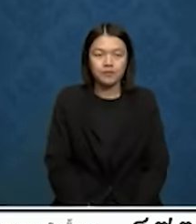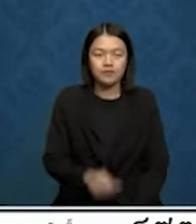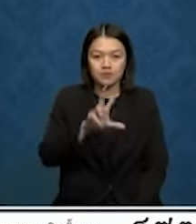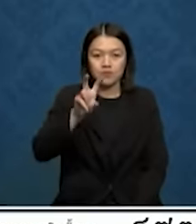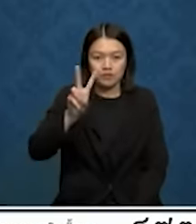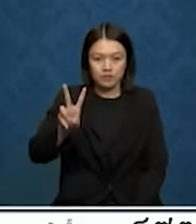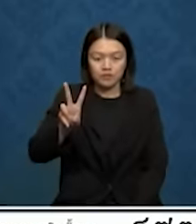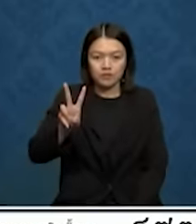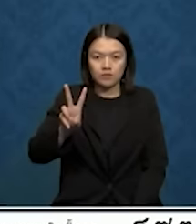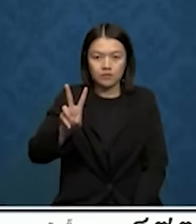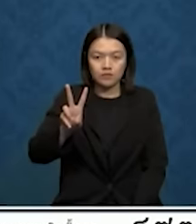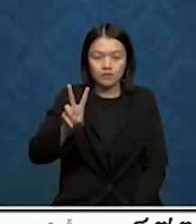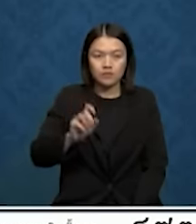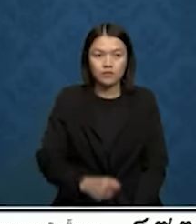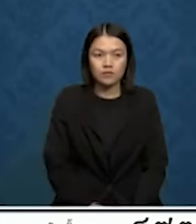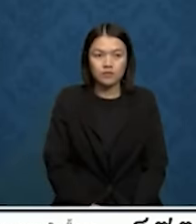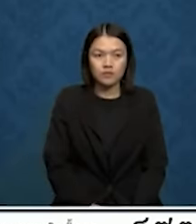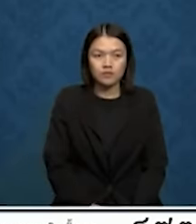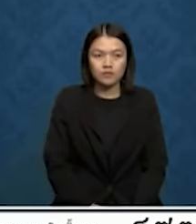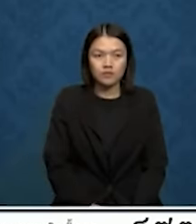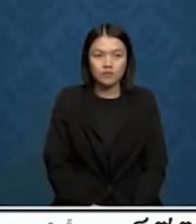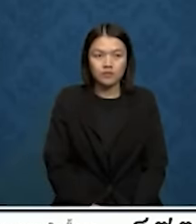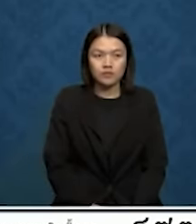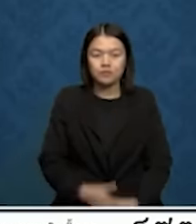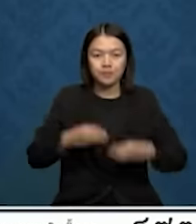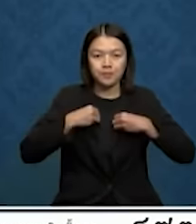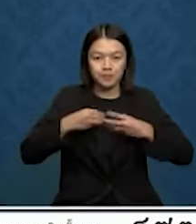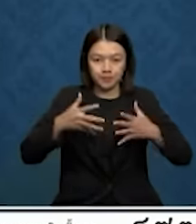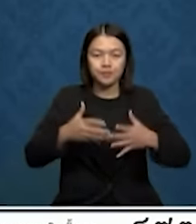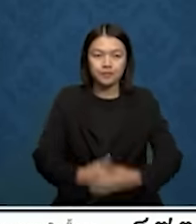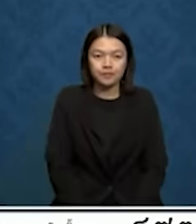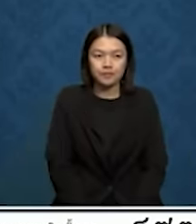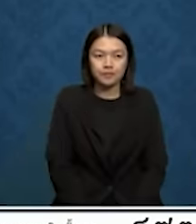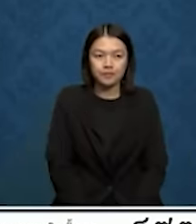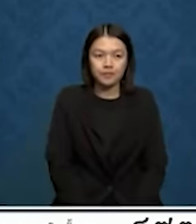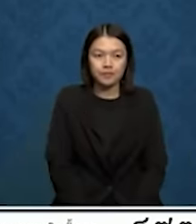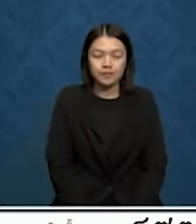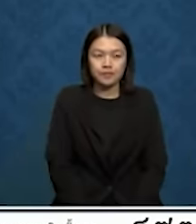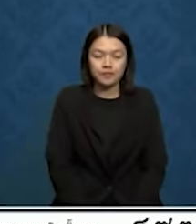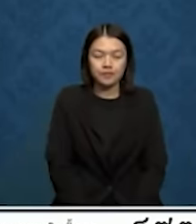302นายรัชพงษ์สร้อยสุวรรณ ไม่เห็นชอบครับ